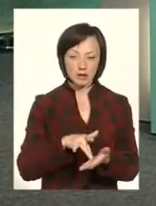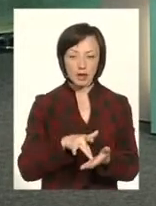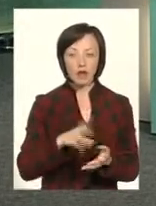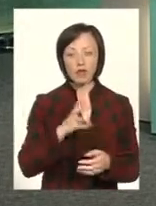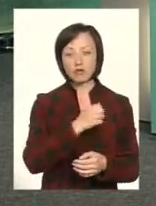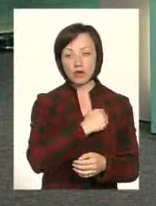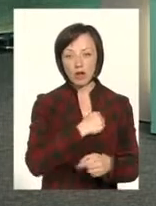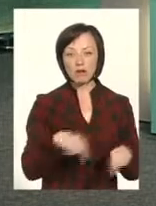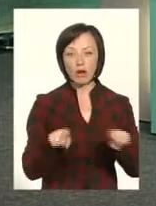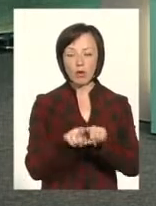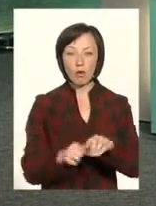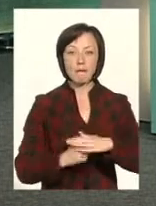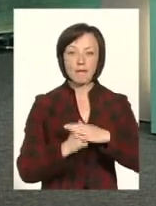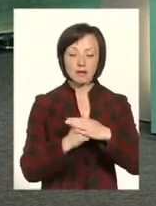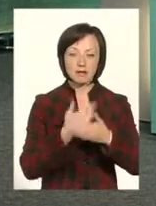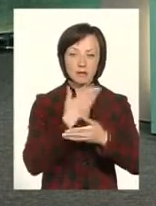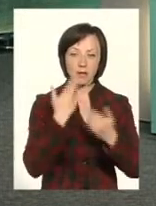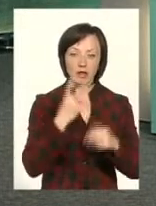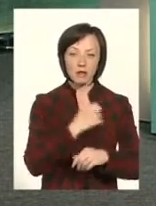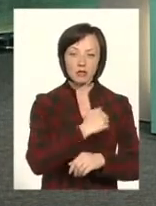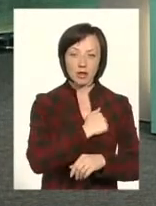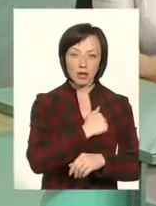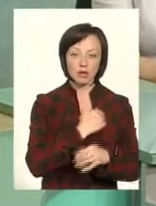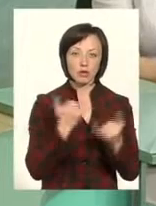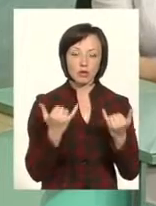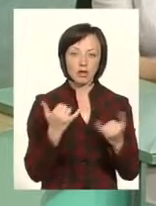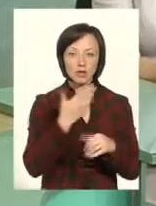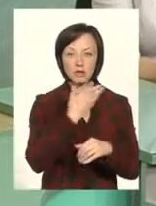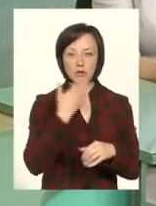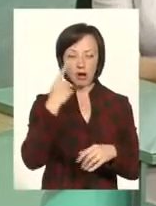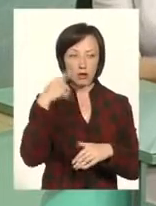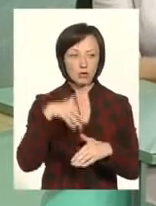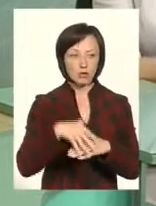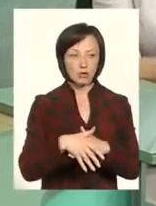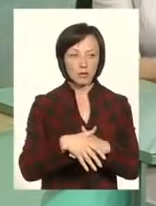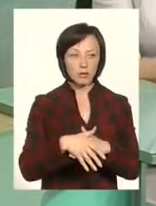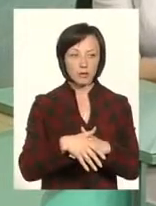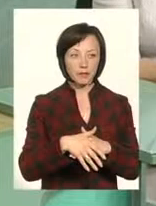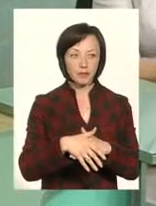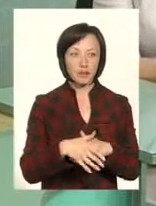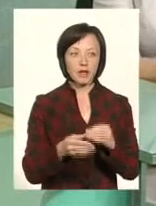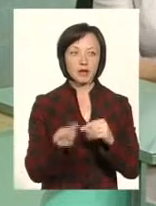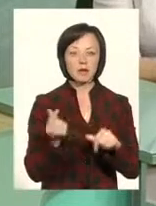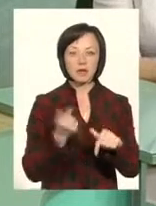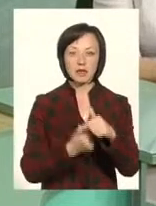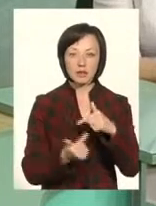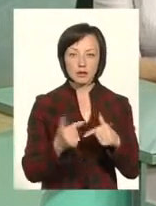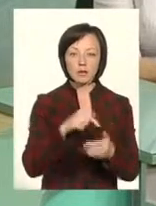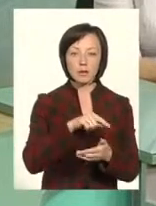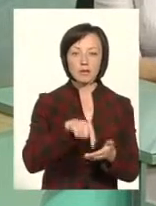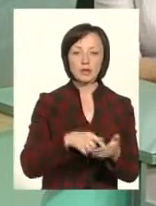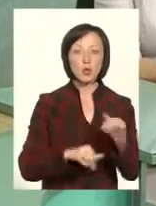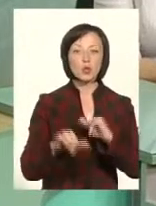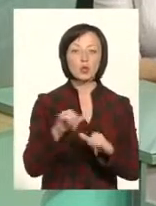на жаль, такої бази нема. На жаль, сьогодні немає розуміння бізнесу міста, куди